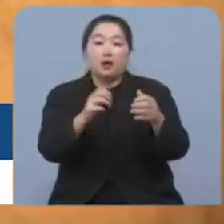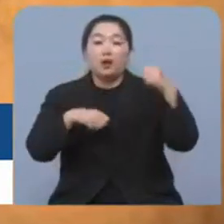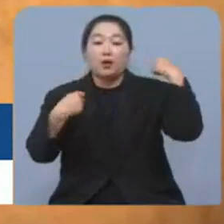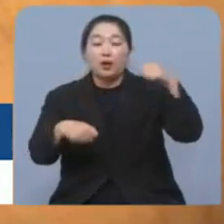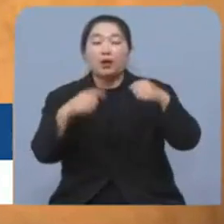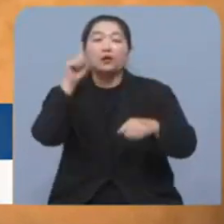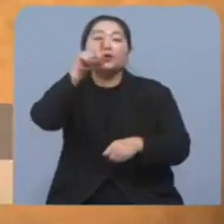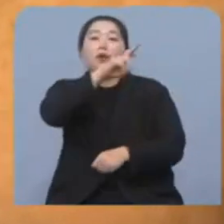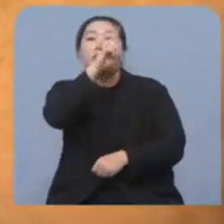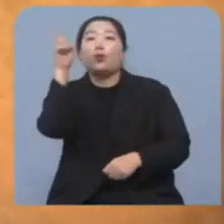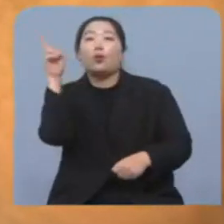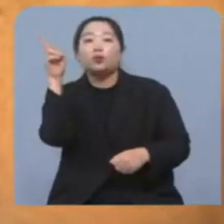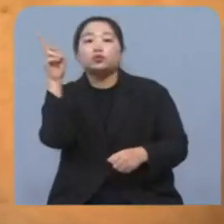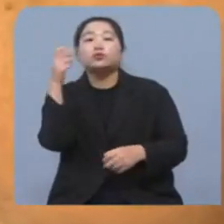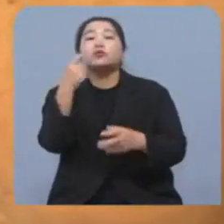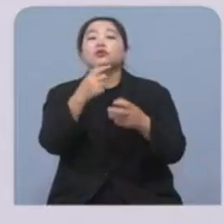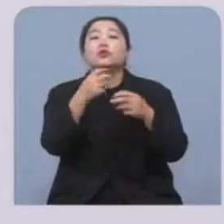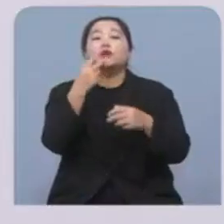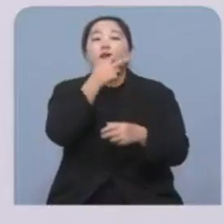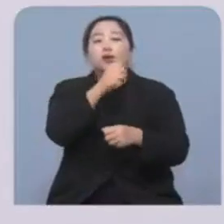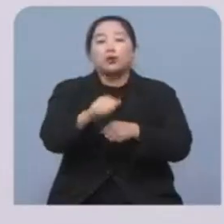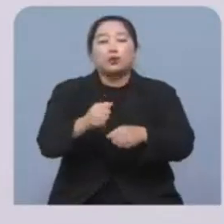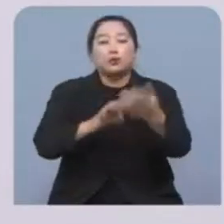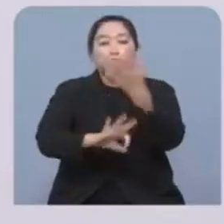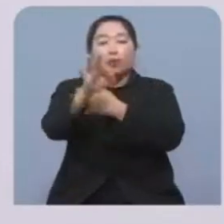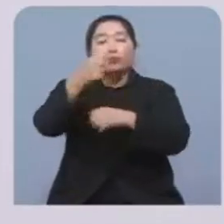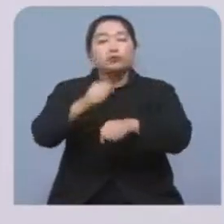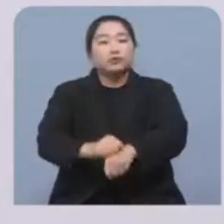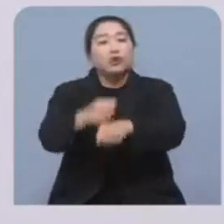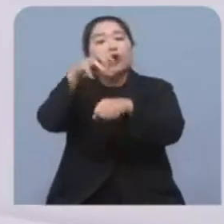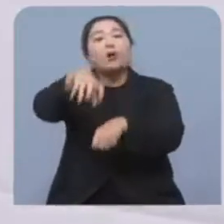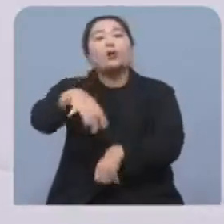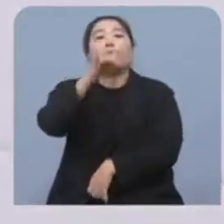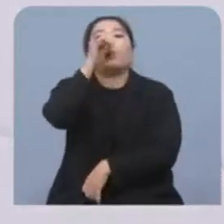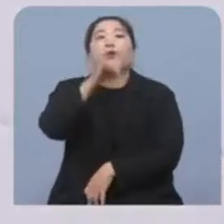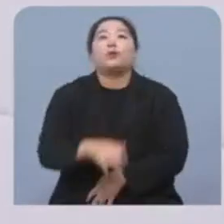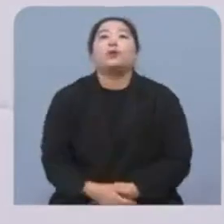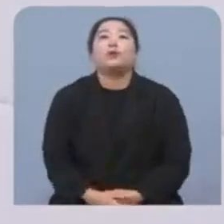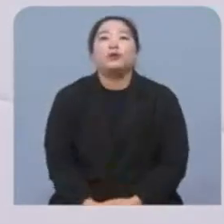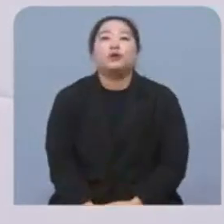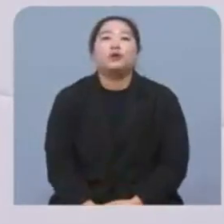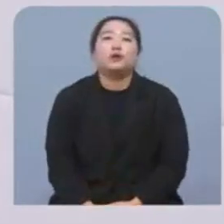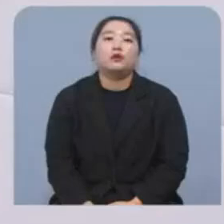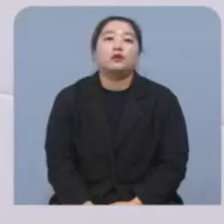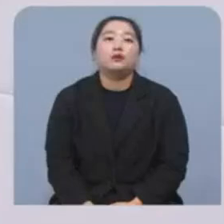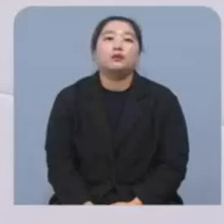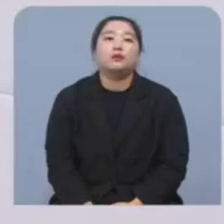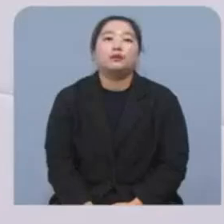청주 동부창고에서 개최됩니다. KBS 뉴스 박미영입니다.